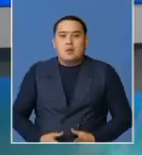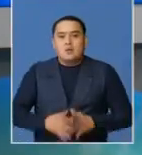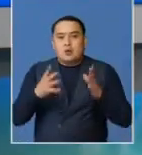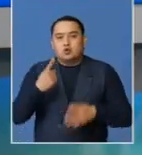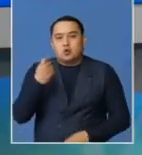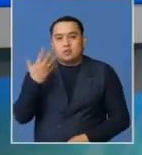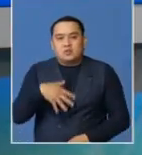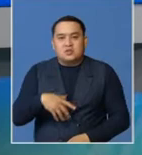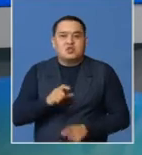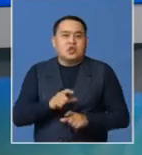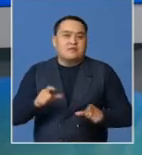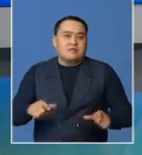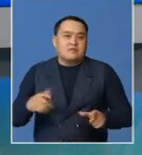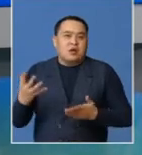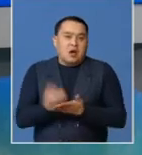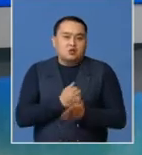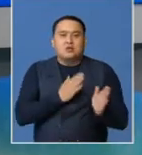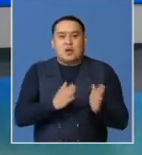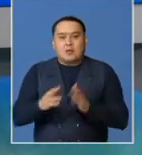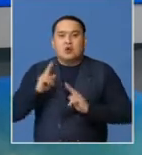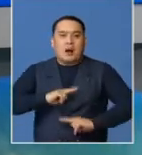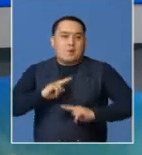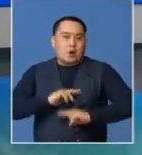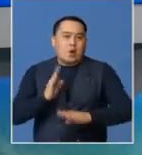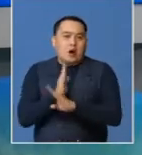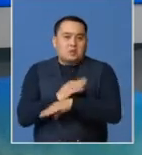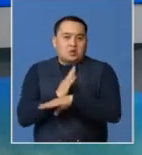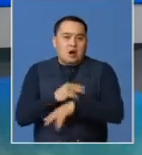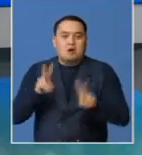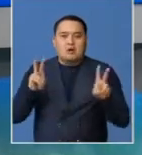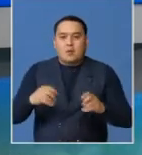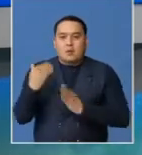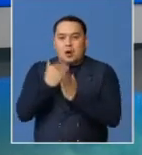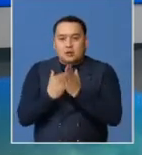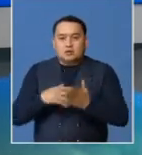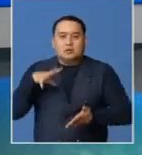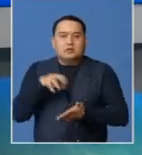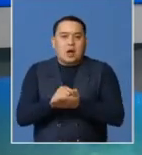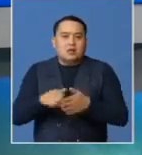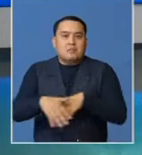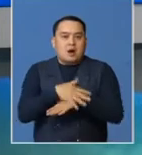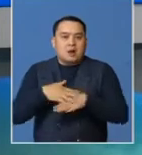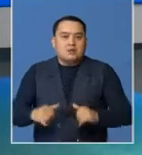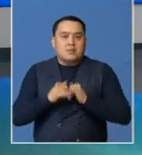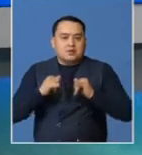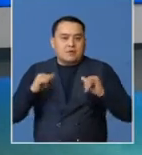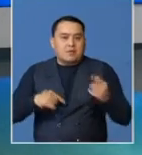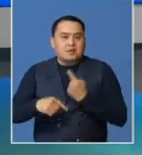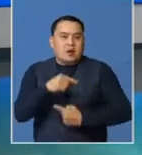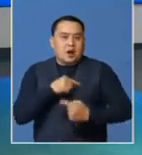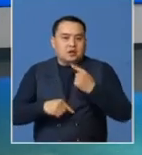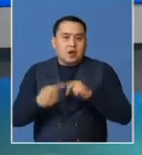Более 150 человек нашли стабильную работу в Капшагае в рамках программы «Продуктивная занятость и развитие